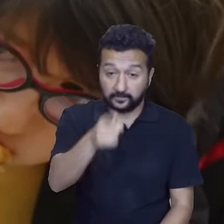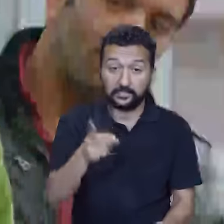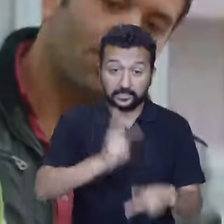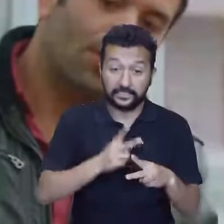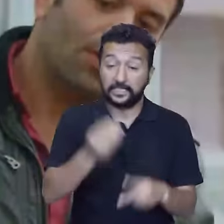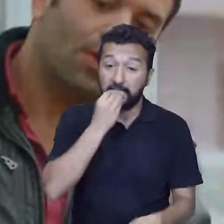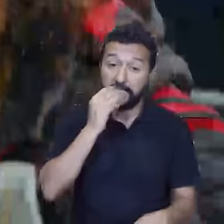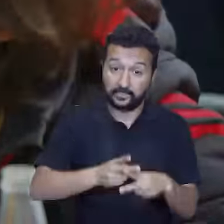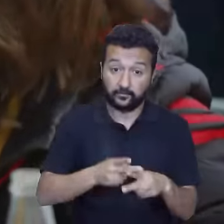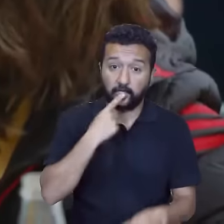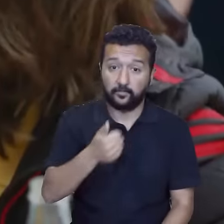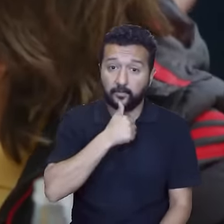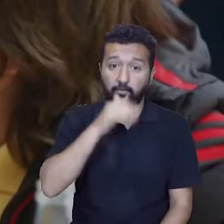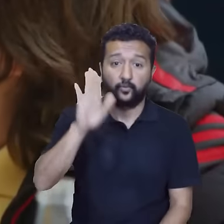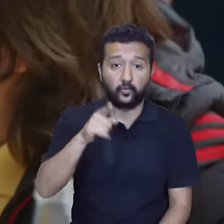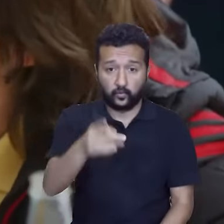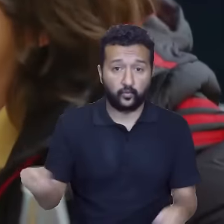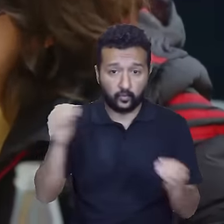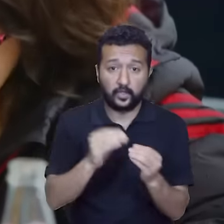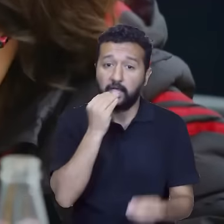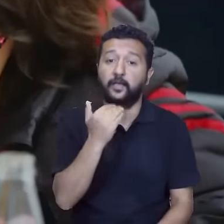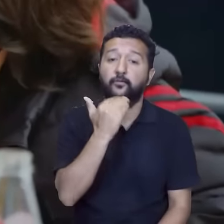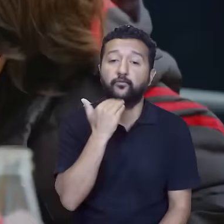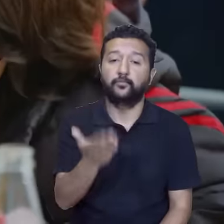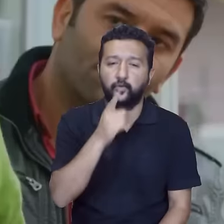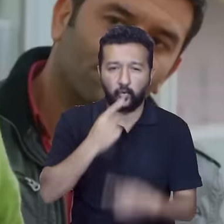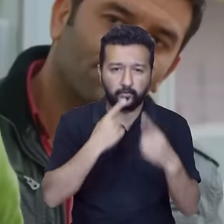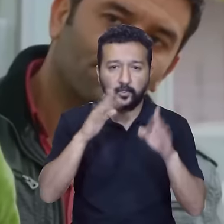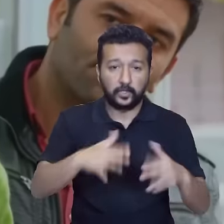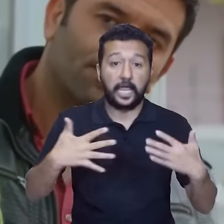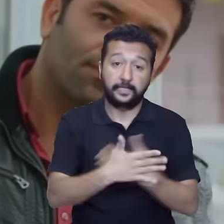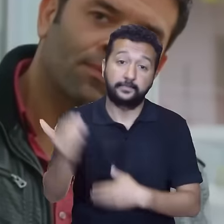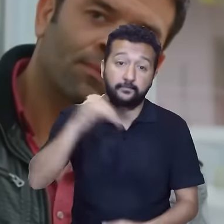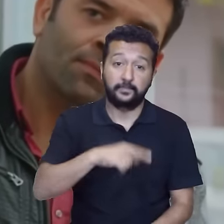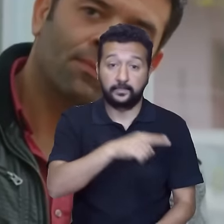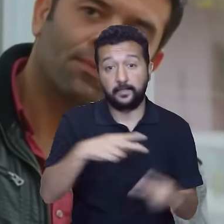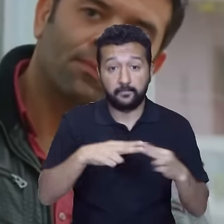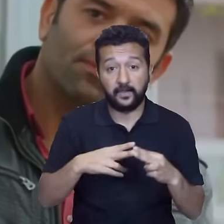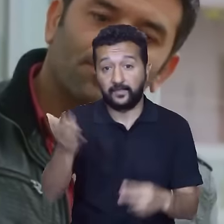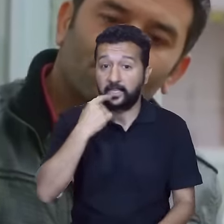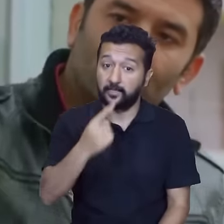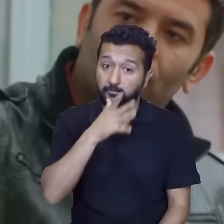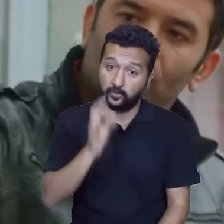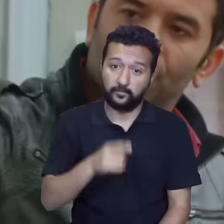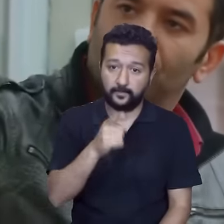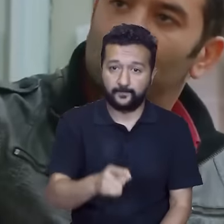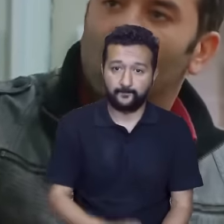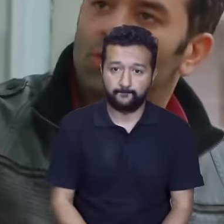çiğne, hızlı çiğne. Hadi hadi hadi hadi. Ya baba ya o kadar hızlı yiyemiyorum. Konuşma. Akşam gelirken fıstıklı baklava getir baba demeyi biliyorsun